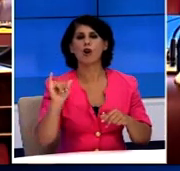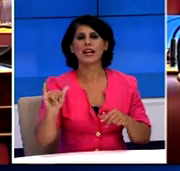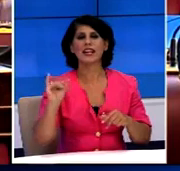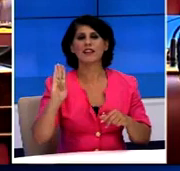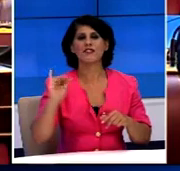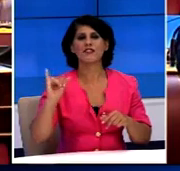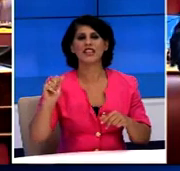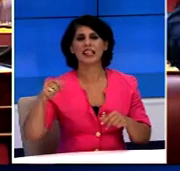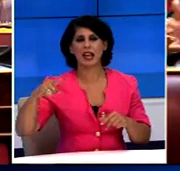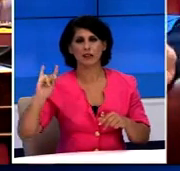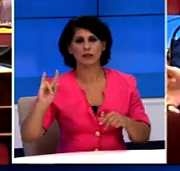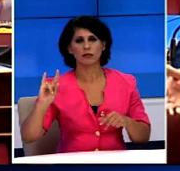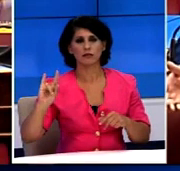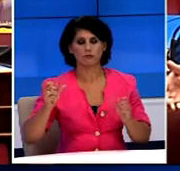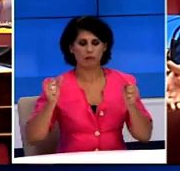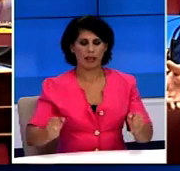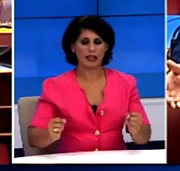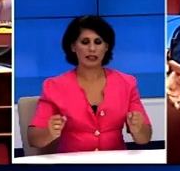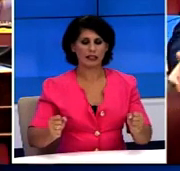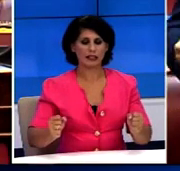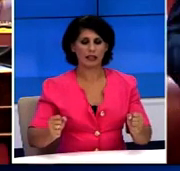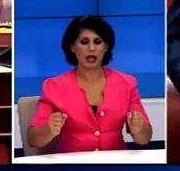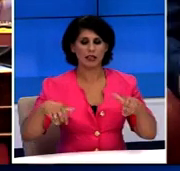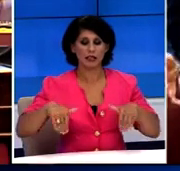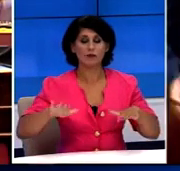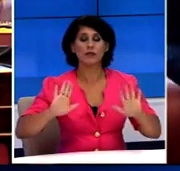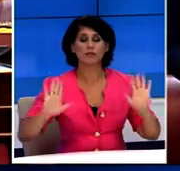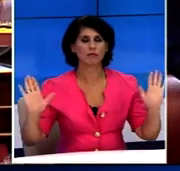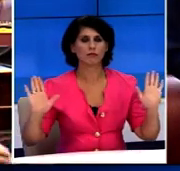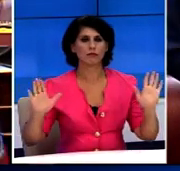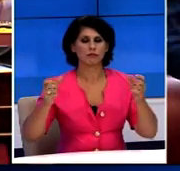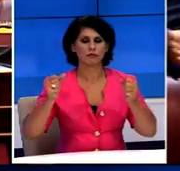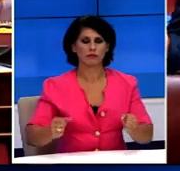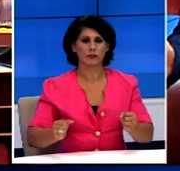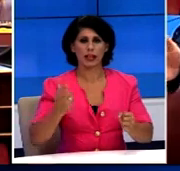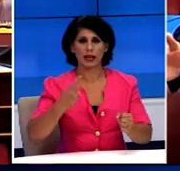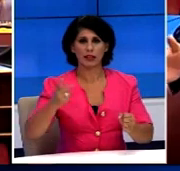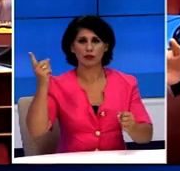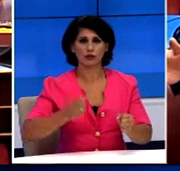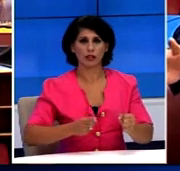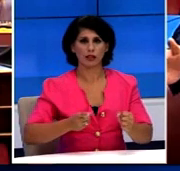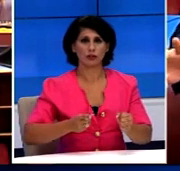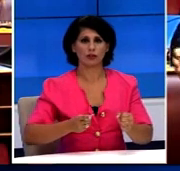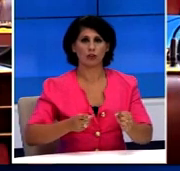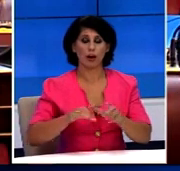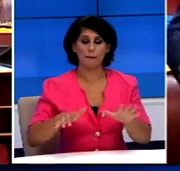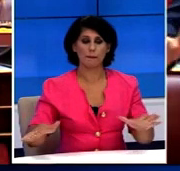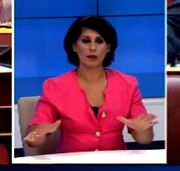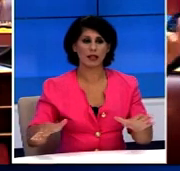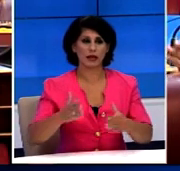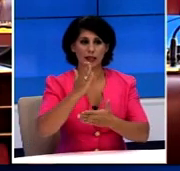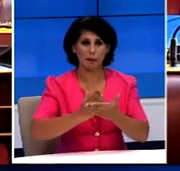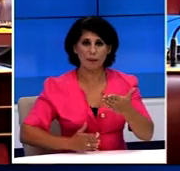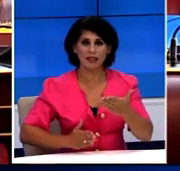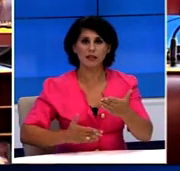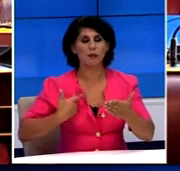ακινησίας, του μη συμβιβασμού. Ήταν η γραμμή η οποία έλεγε 100% επίρρεια σε όλα και μέση γραμμή αλλιώς δεν